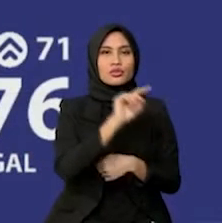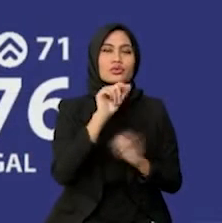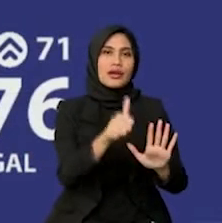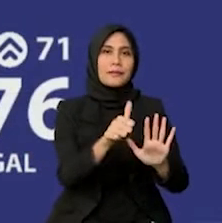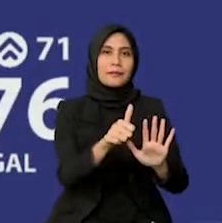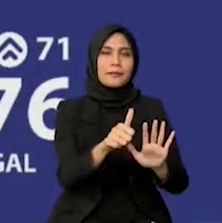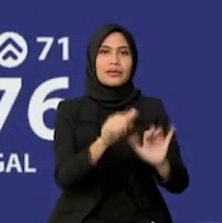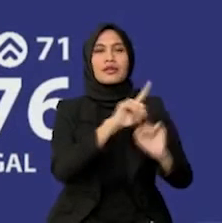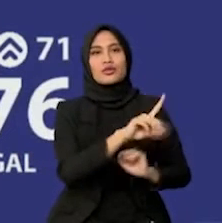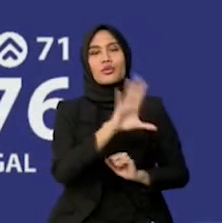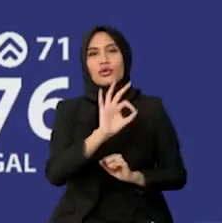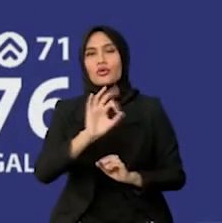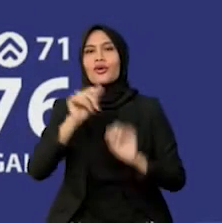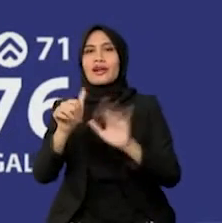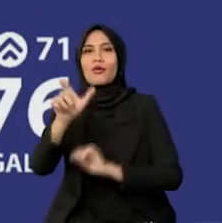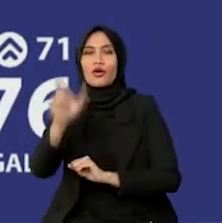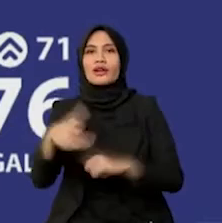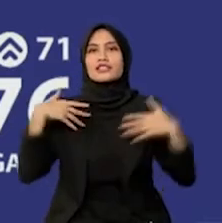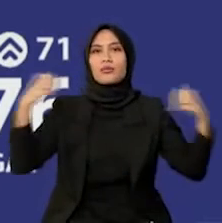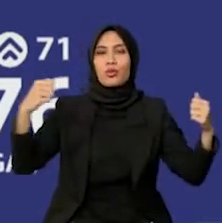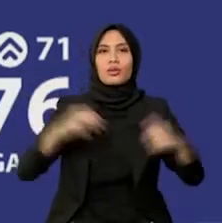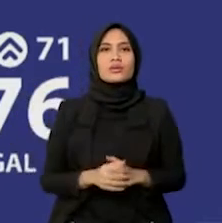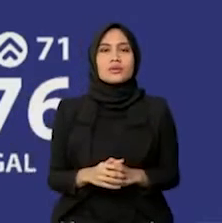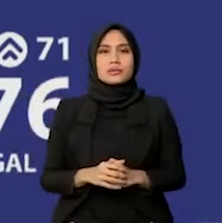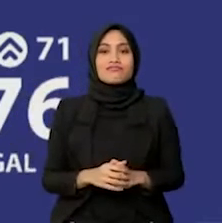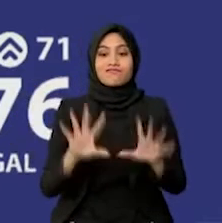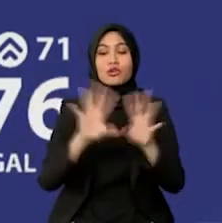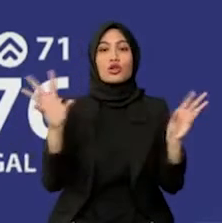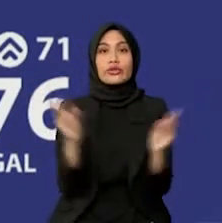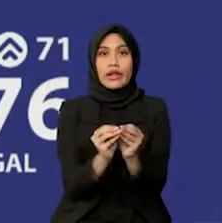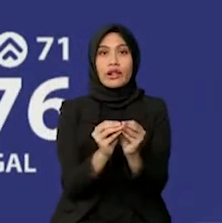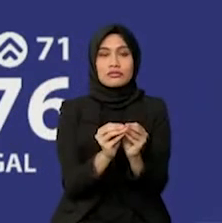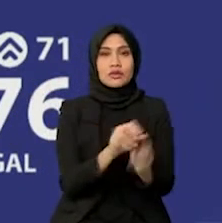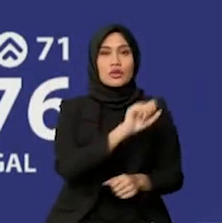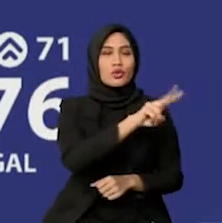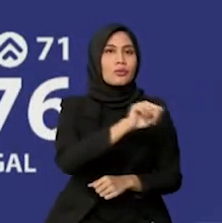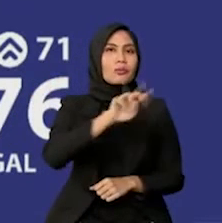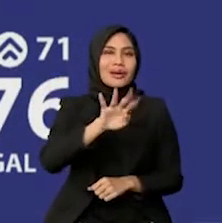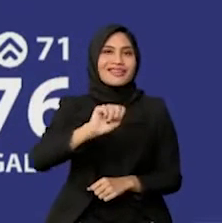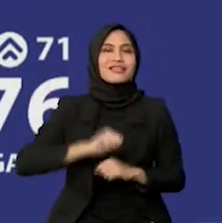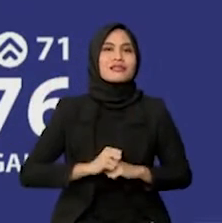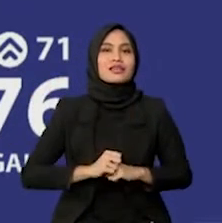100006 orang yang sembuh sehingga akumulasi sembuh adalah